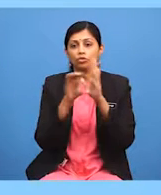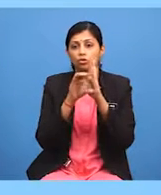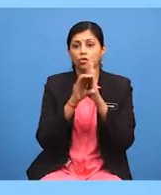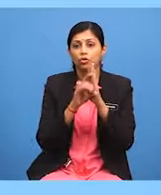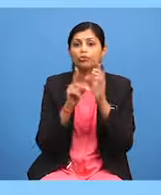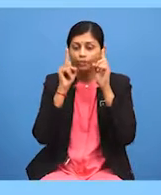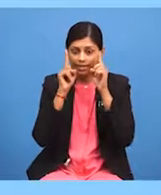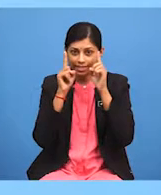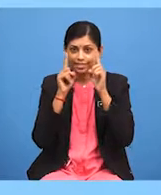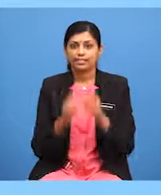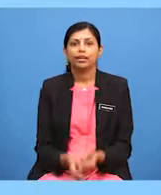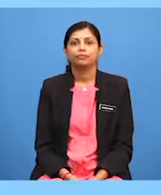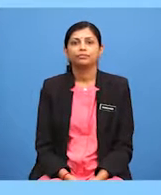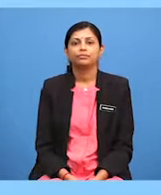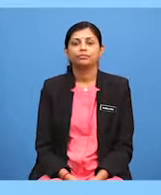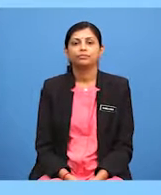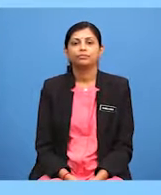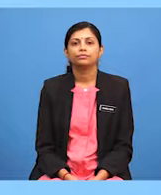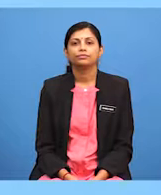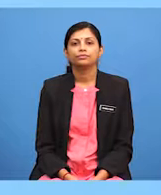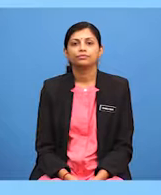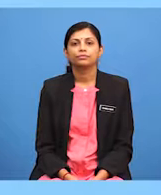Kita lihat contoh yang pertama.